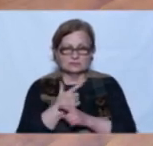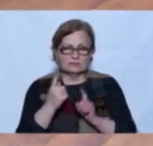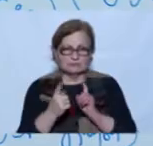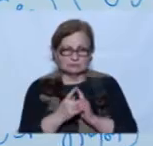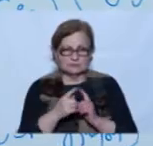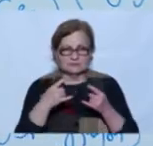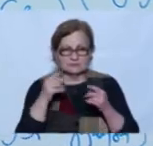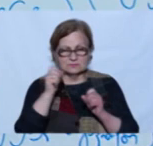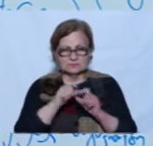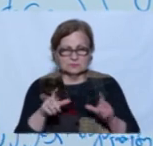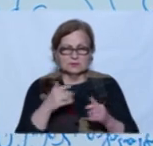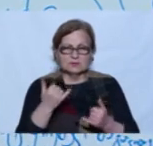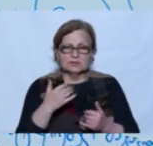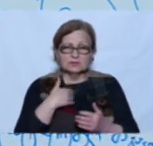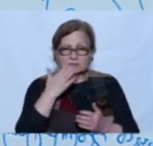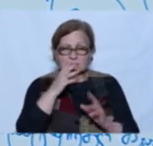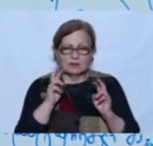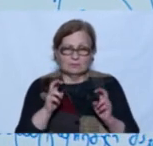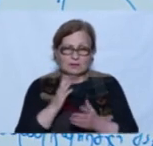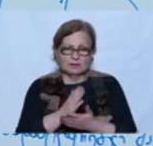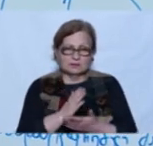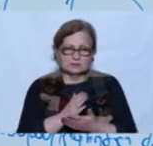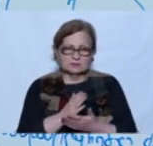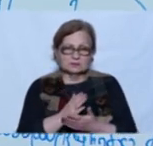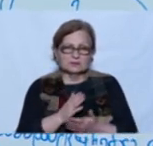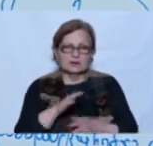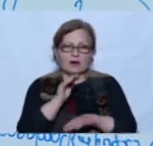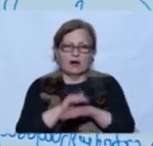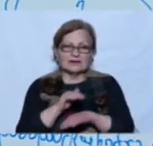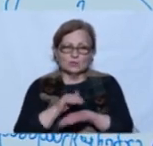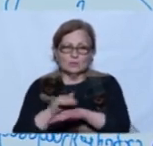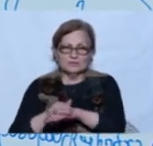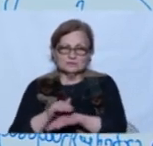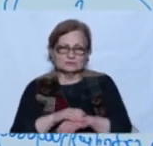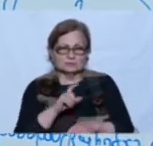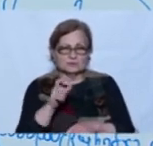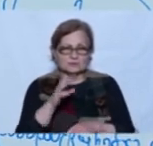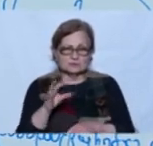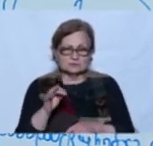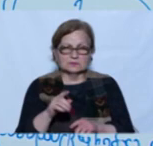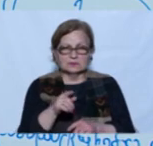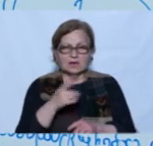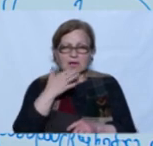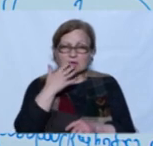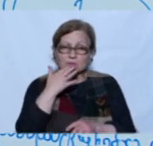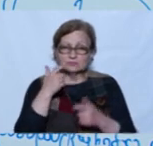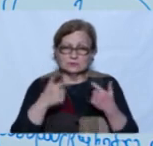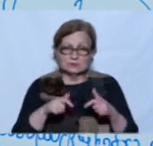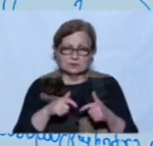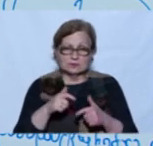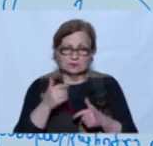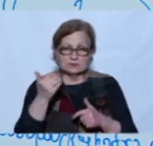ტელესკოლაში. დღევანდელი ჩვენი გაკვეთილის თემა გახლავთ არგუმენტირებული ესე. ანუ ეროვნული